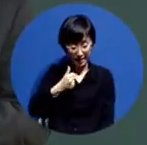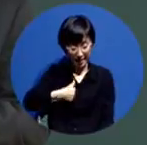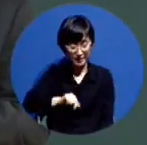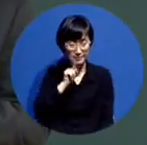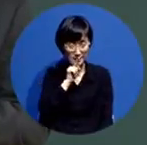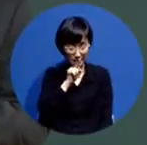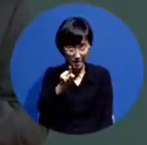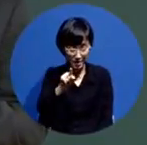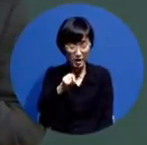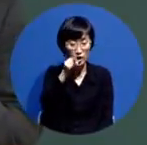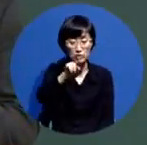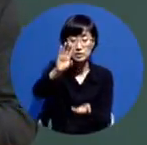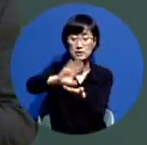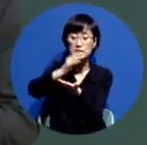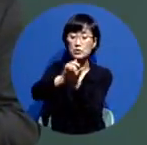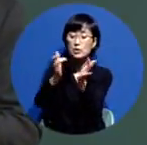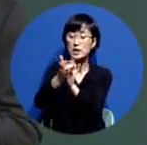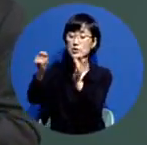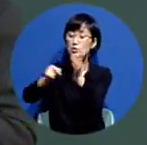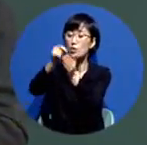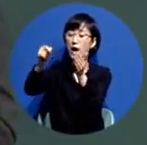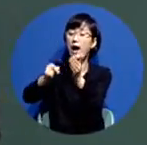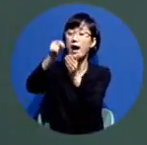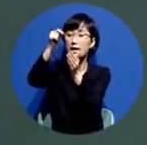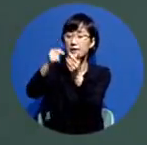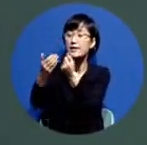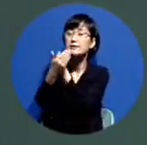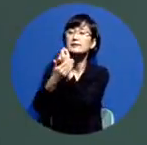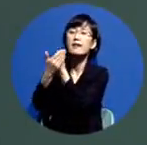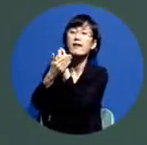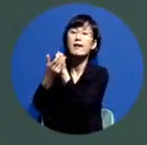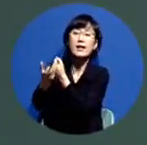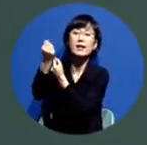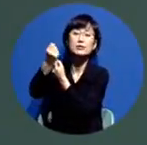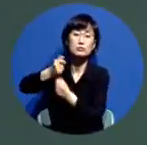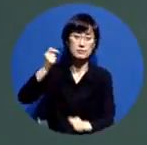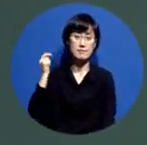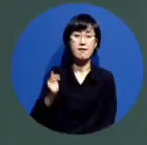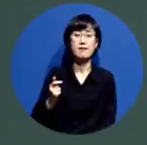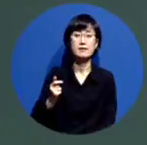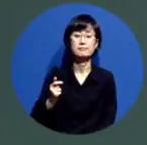그러므로 너는 그리스도 예수 안에 있는 은혜 가운데서 강하고,